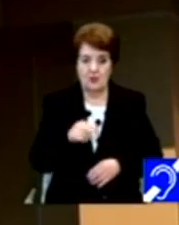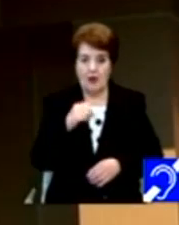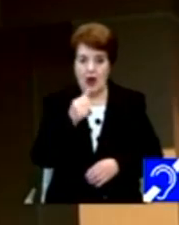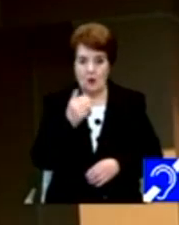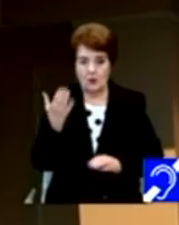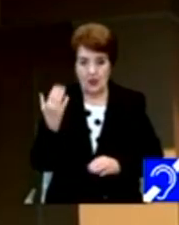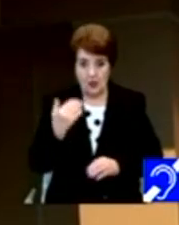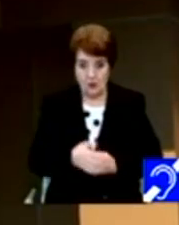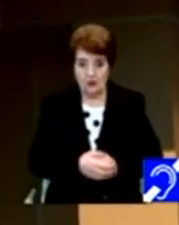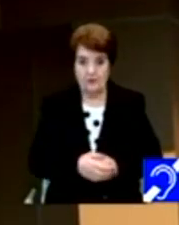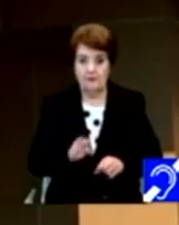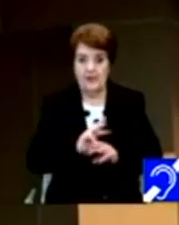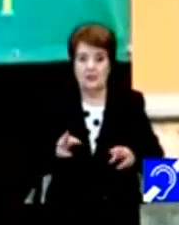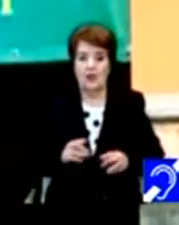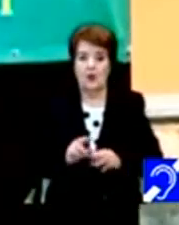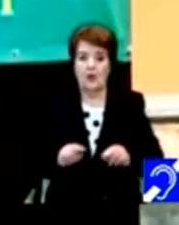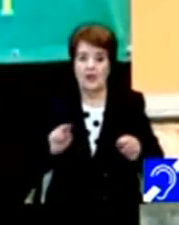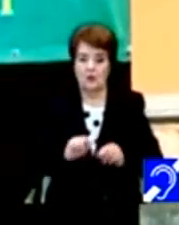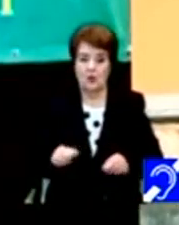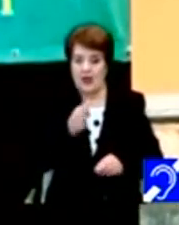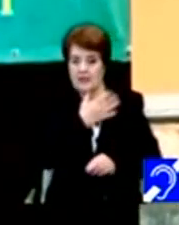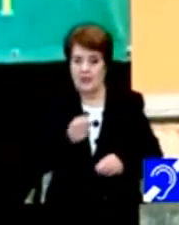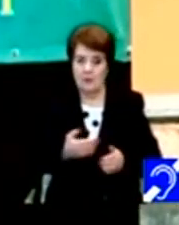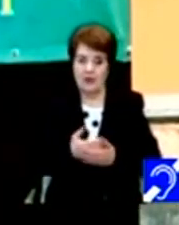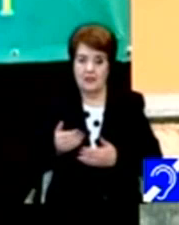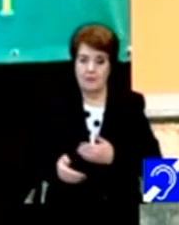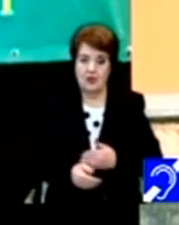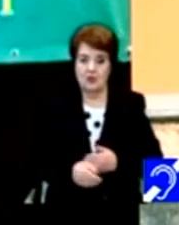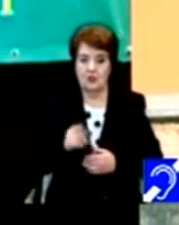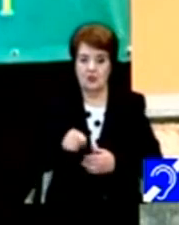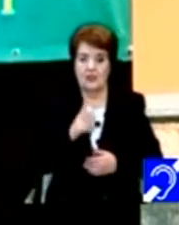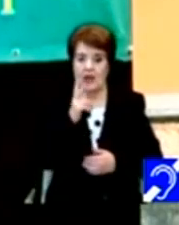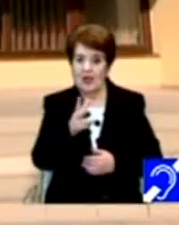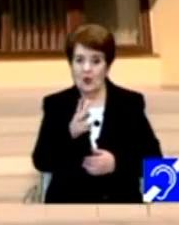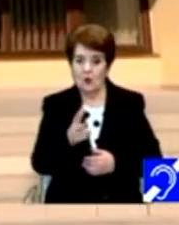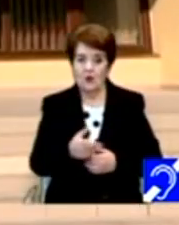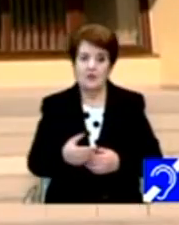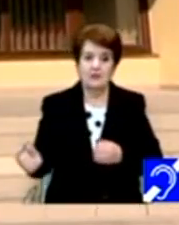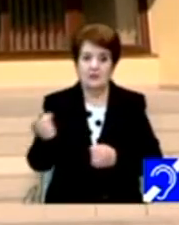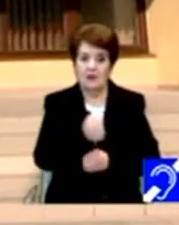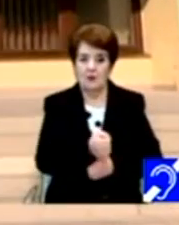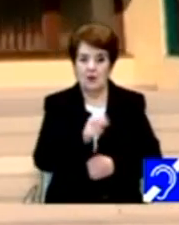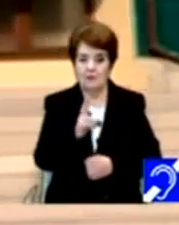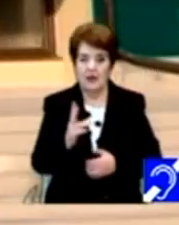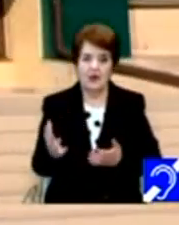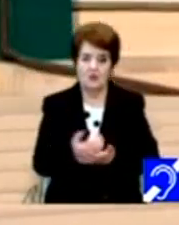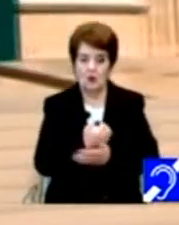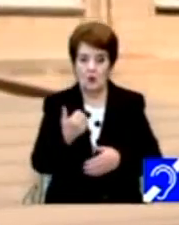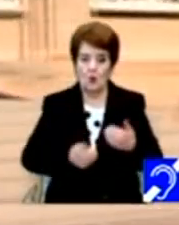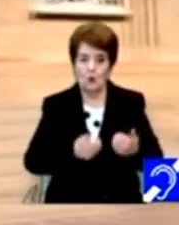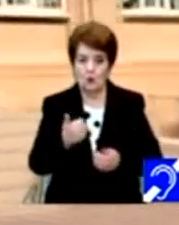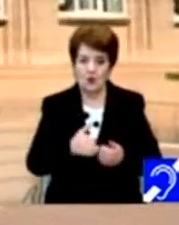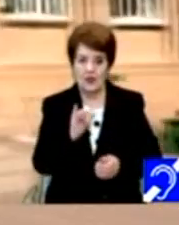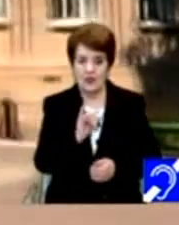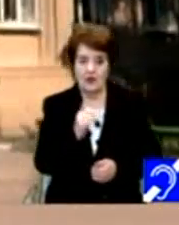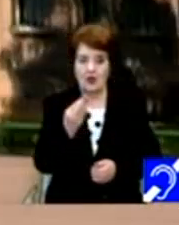trecut, însă Ministerul Educației a depășit termenul de 3 luni în care era obligat să-l numească în funcție pe câștigătorul concursului,